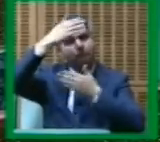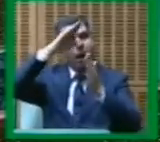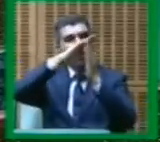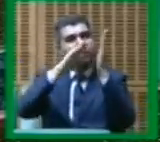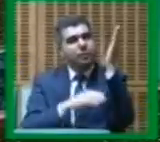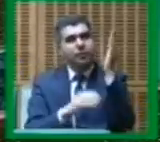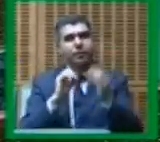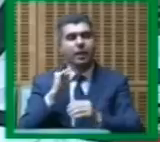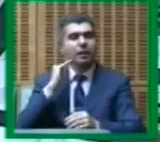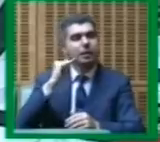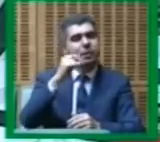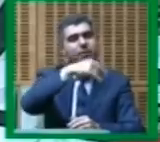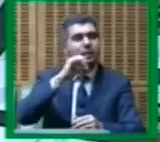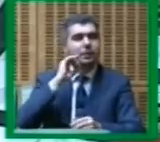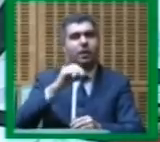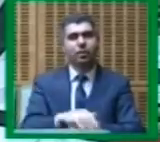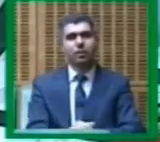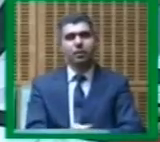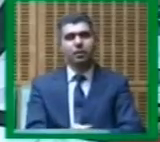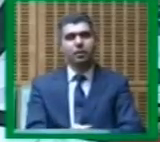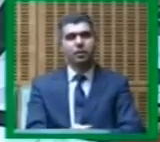كنشوف الكتابات اللي كتمشي في هذا الاتجاه واللي